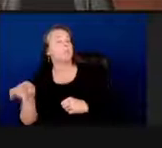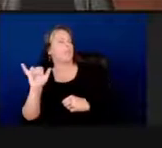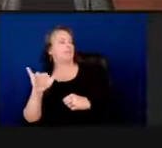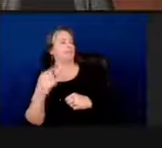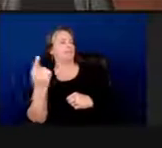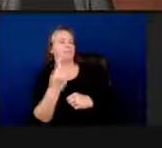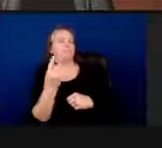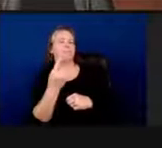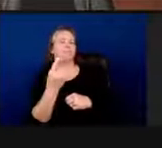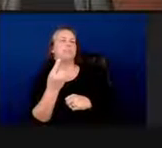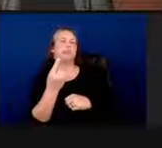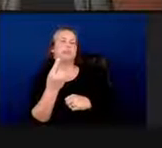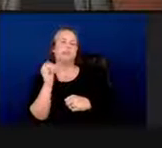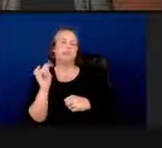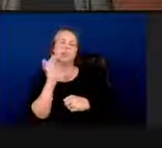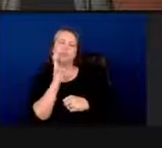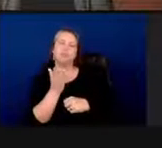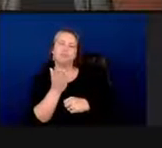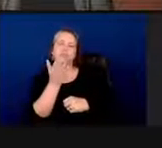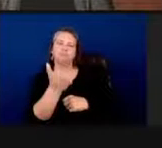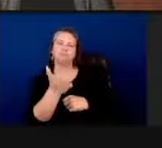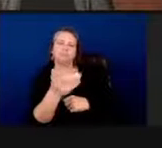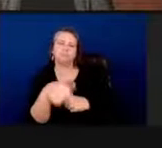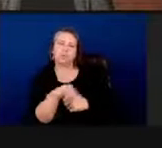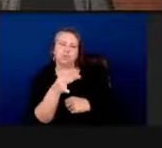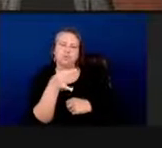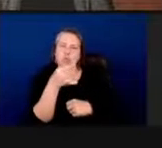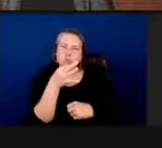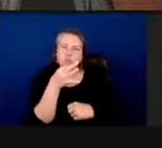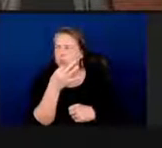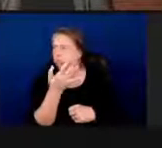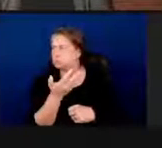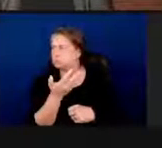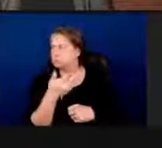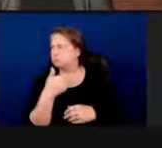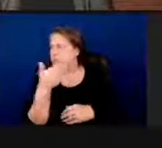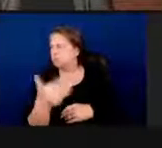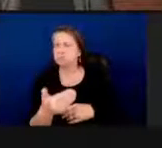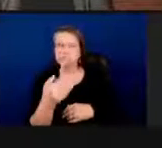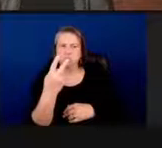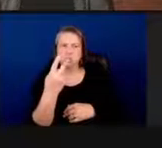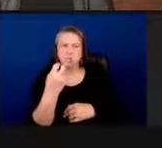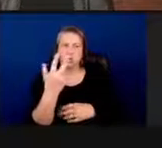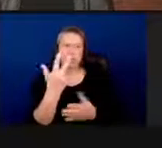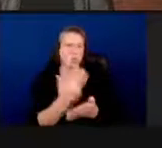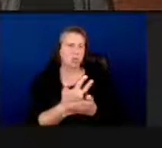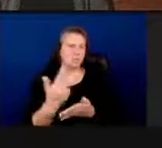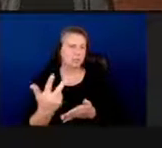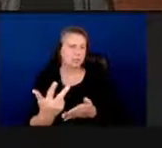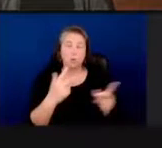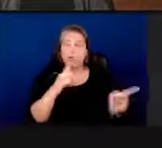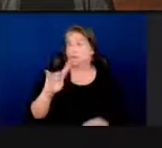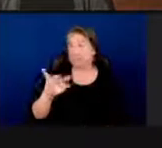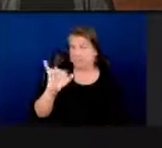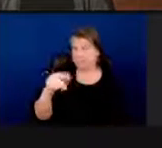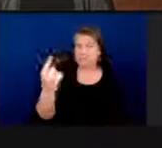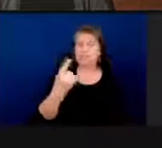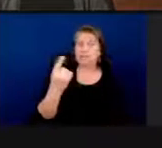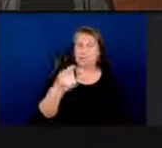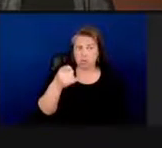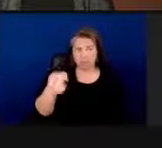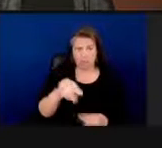هذا الأمر يجب علينا أن نقرره قبل أن نبدأ، إذن